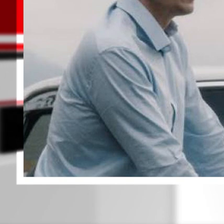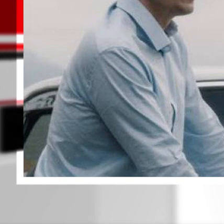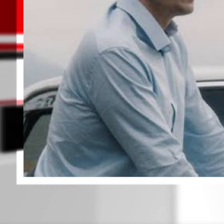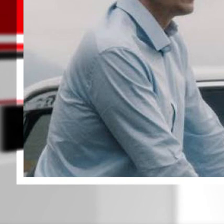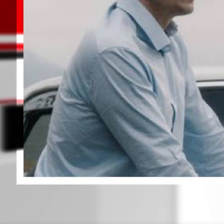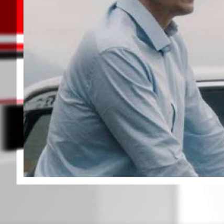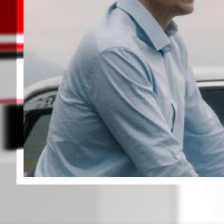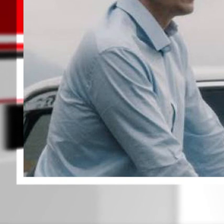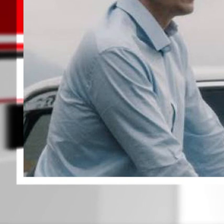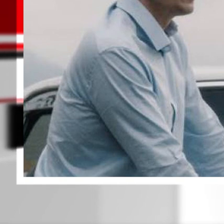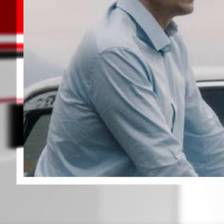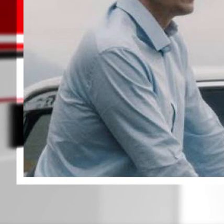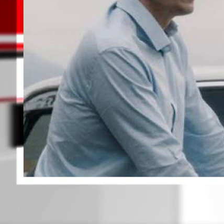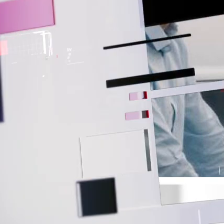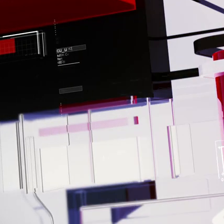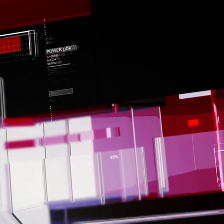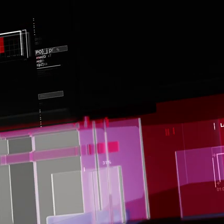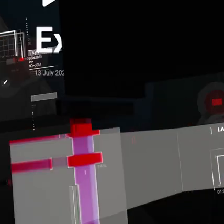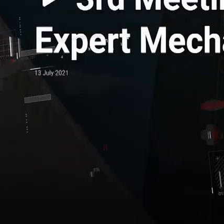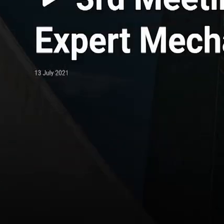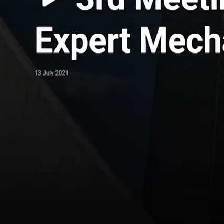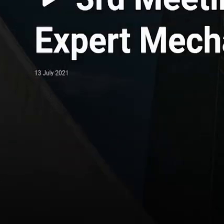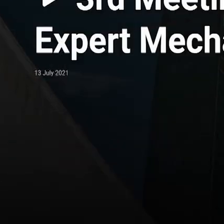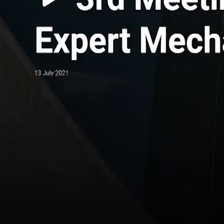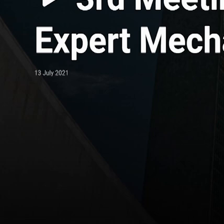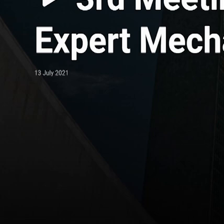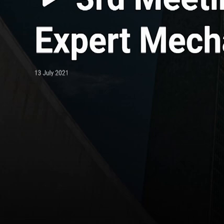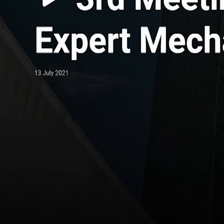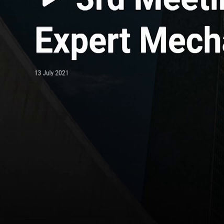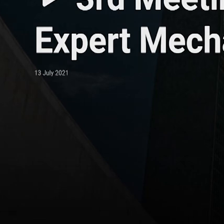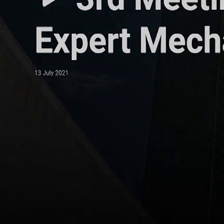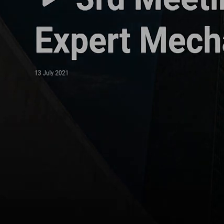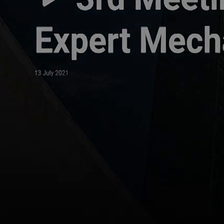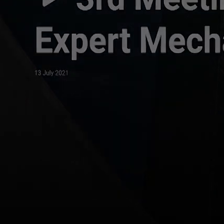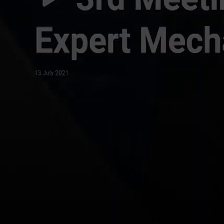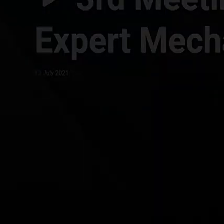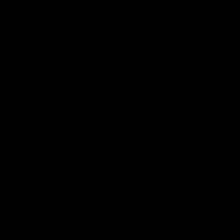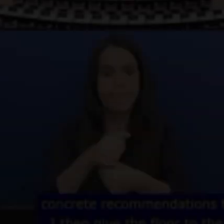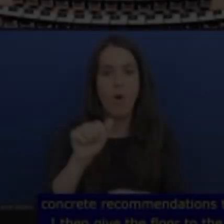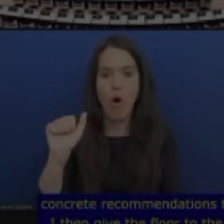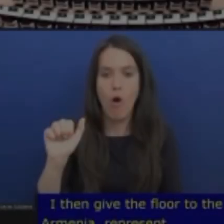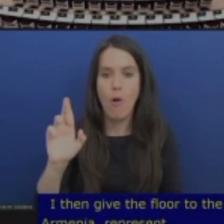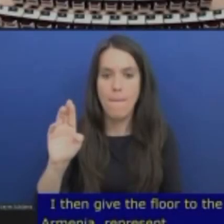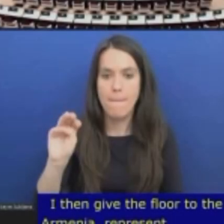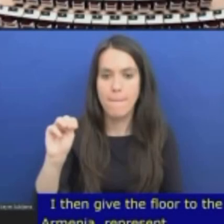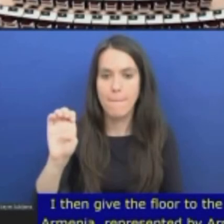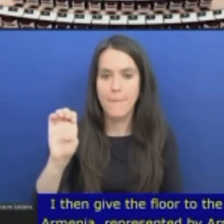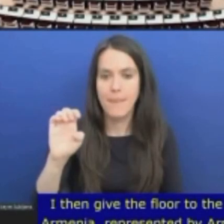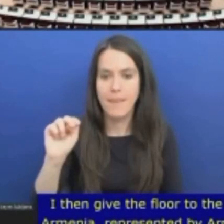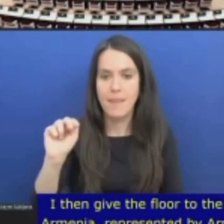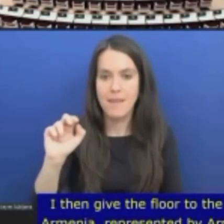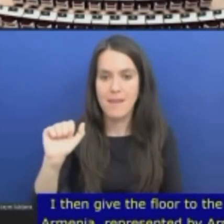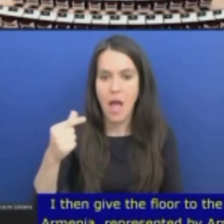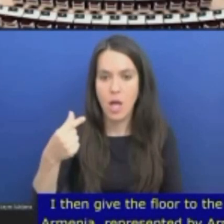70 четвертом каннском кинофестивале уважаемая госпожа президент меня зовут армянок абрамян я имею честь быть